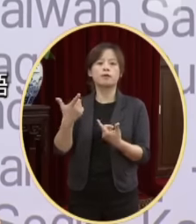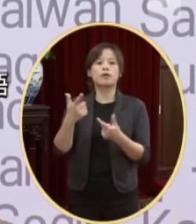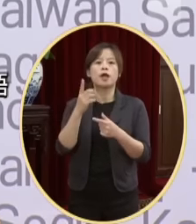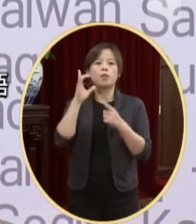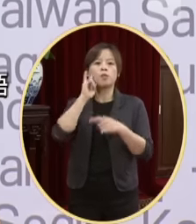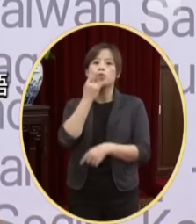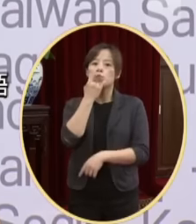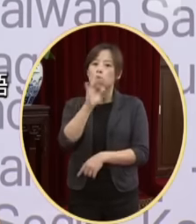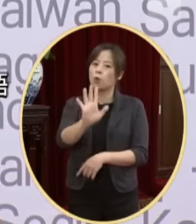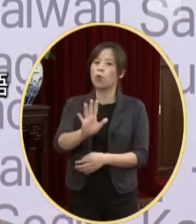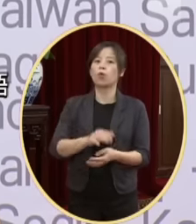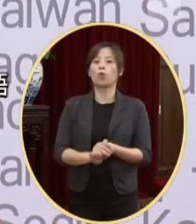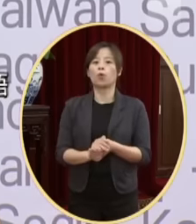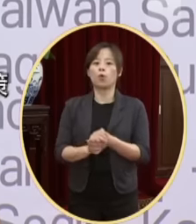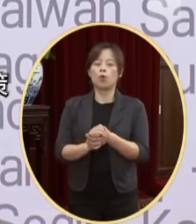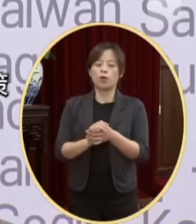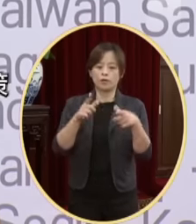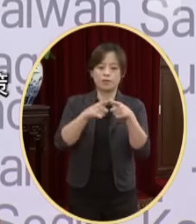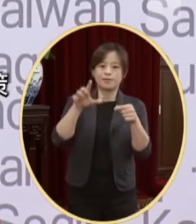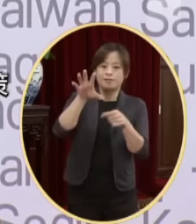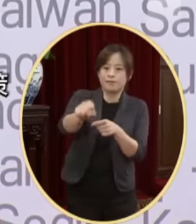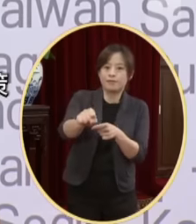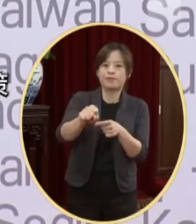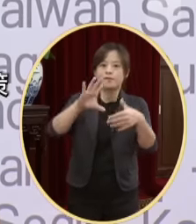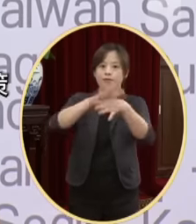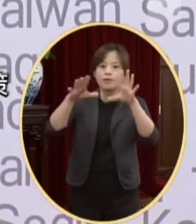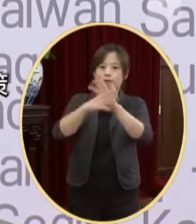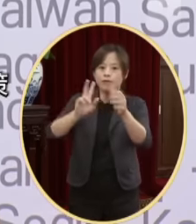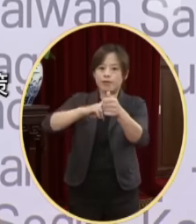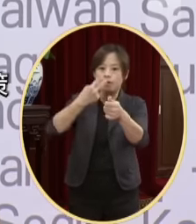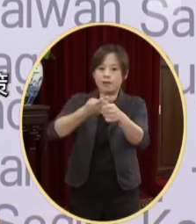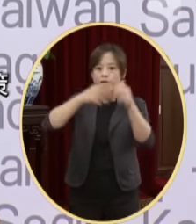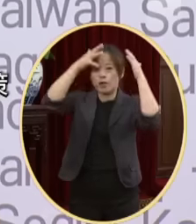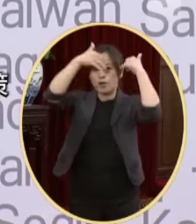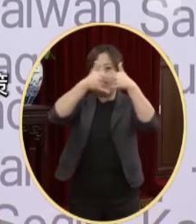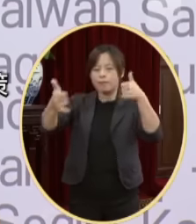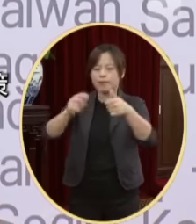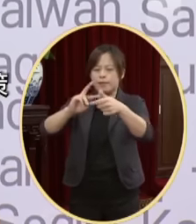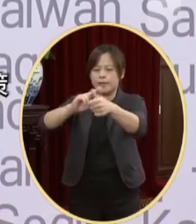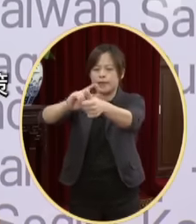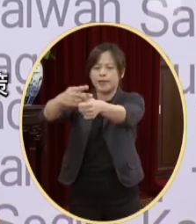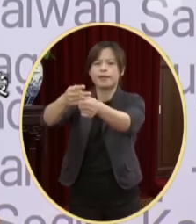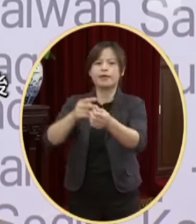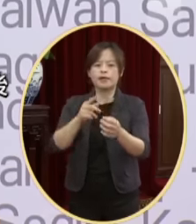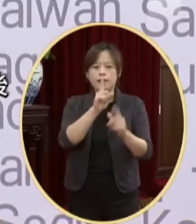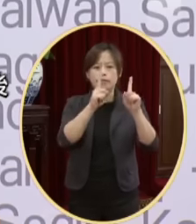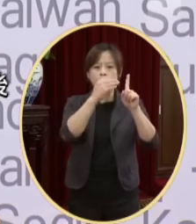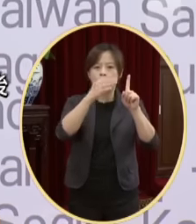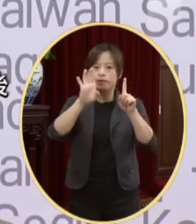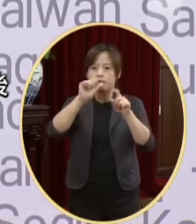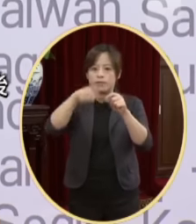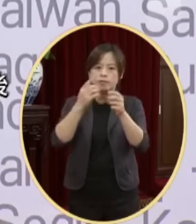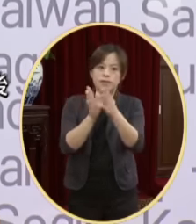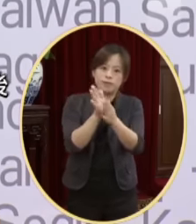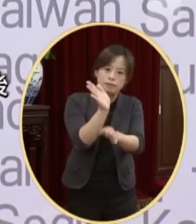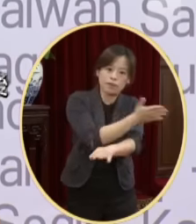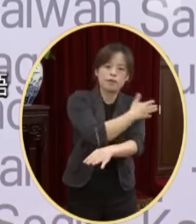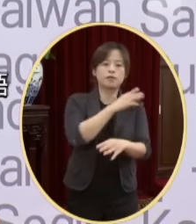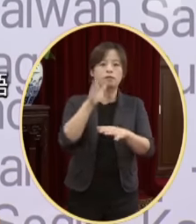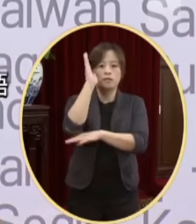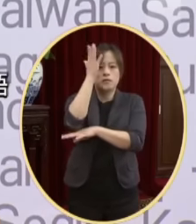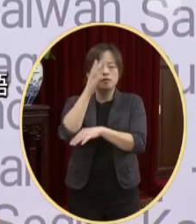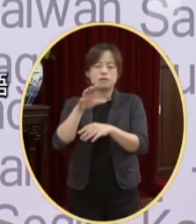语，历经日本时代的同化和皇民化政策，以及1945年之后政